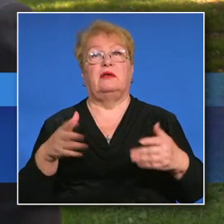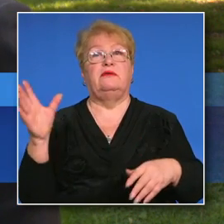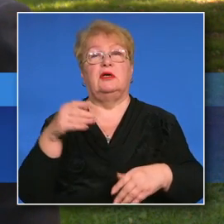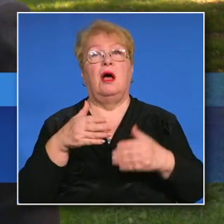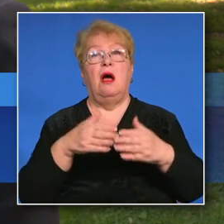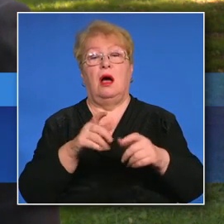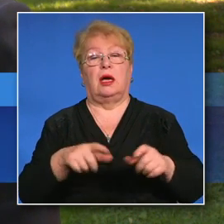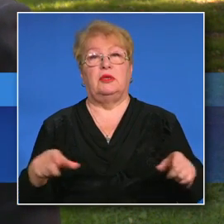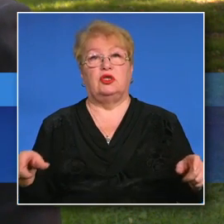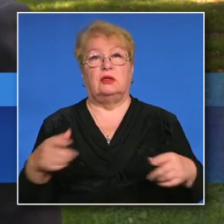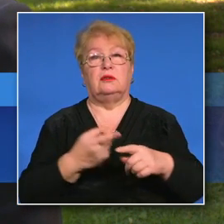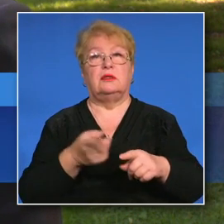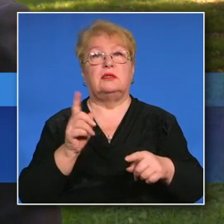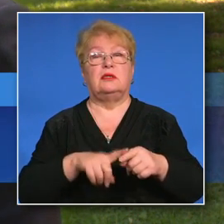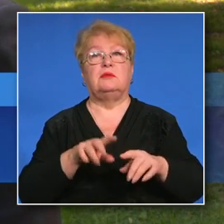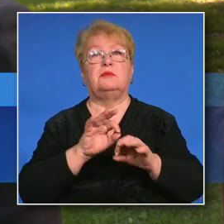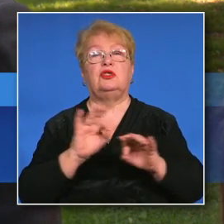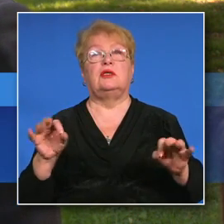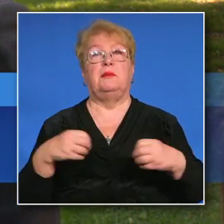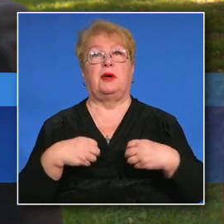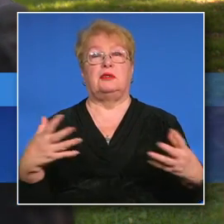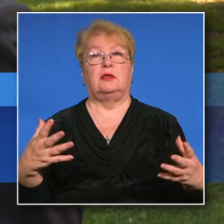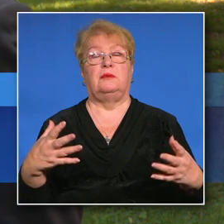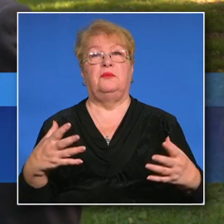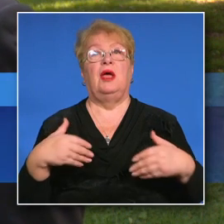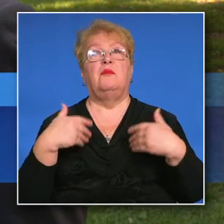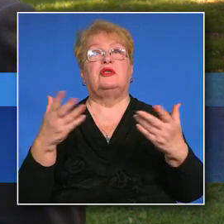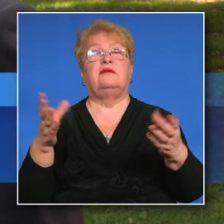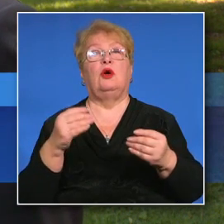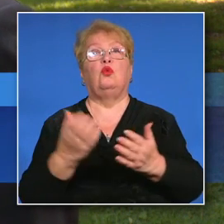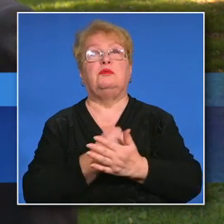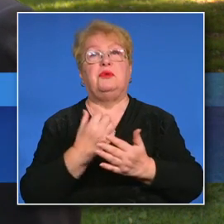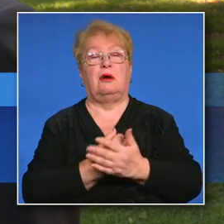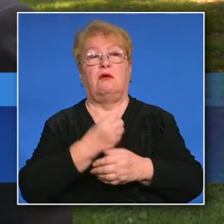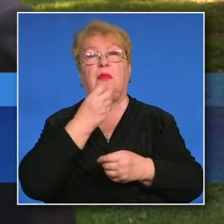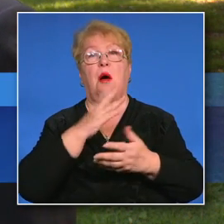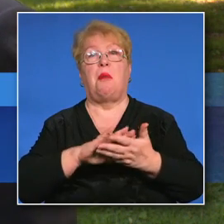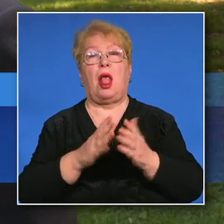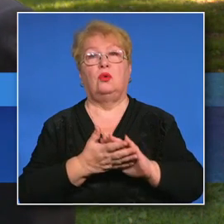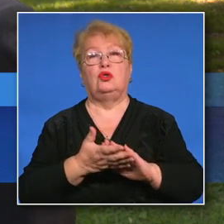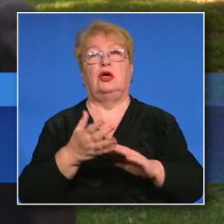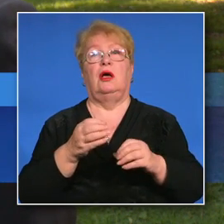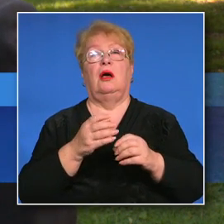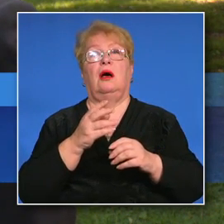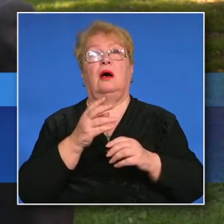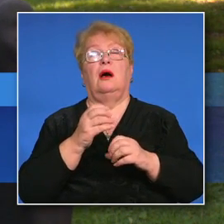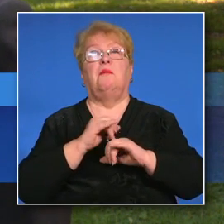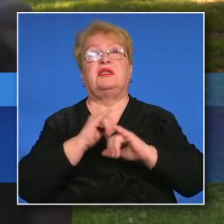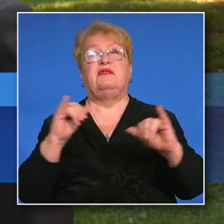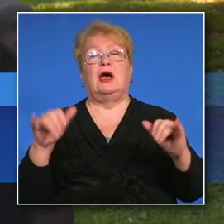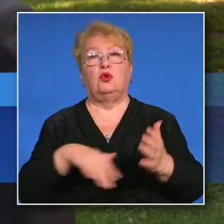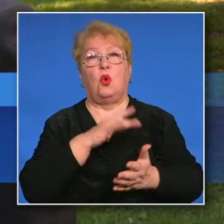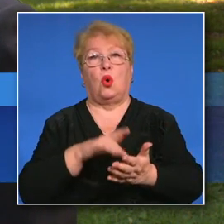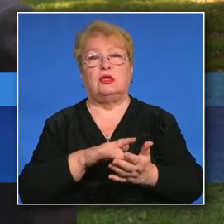с этим замечательным праздником. Пожелать всем успехов, благополучия, процветания городу. Конечно,